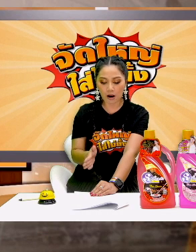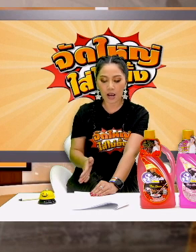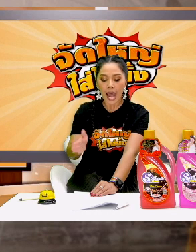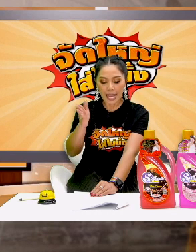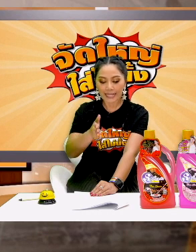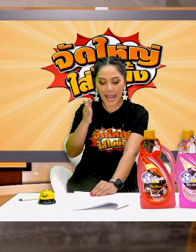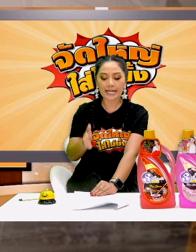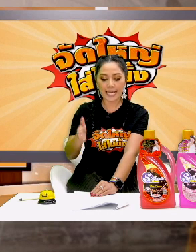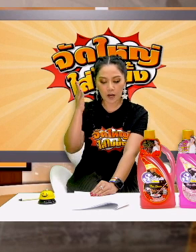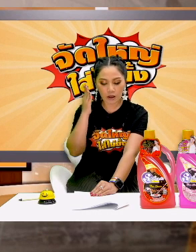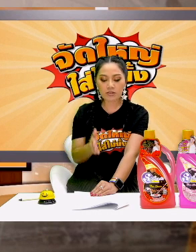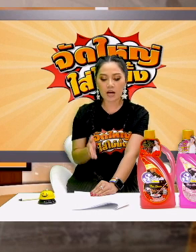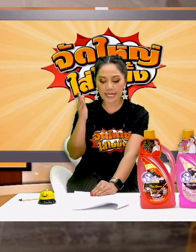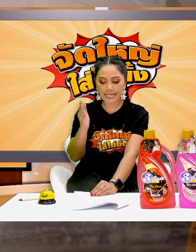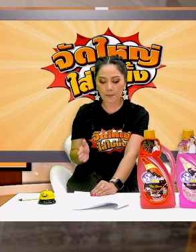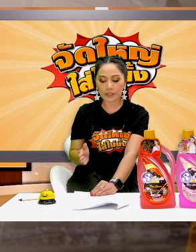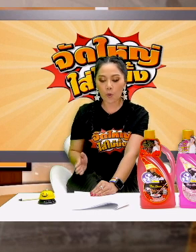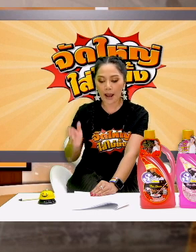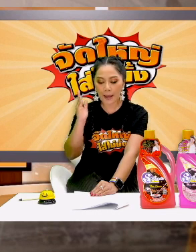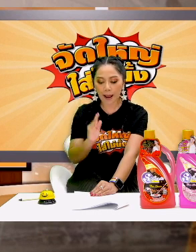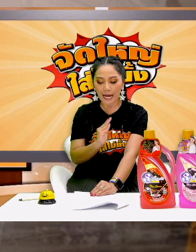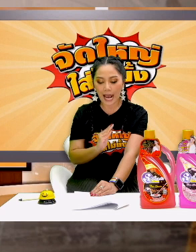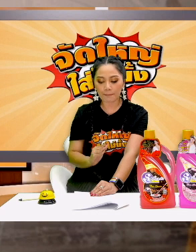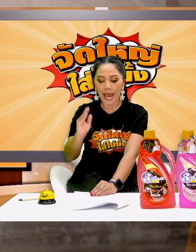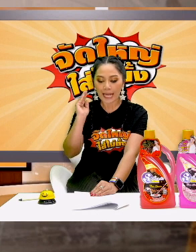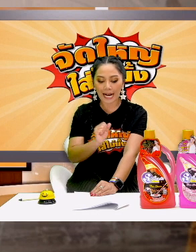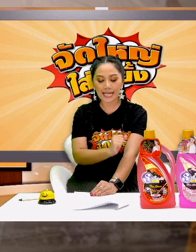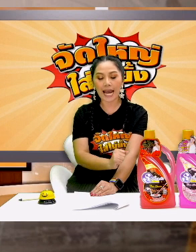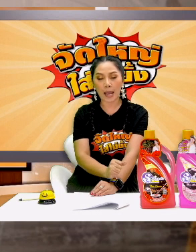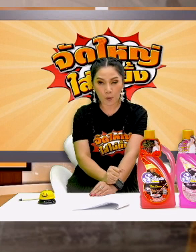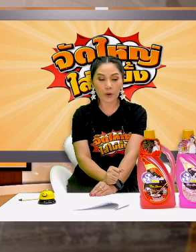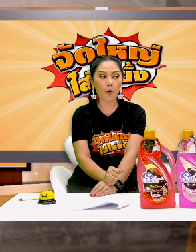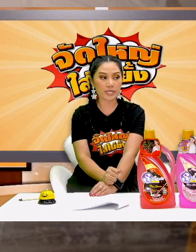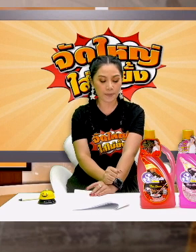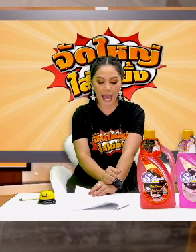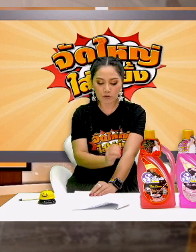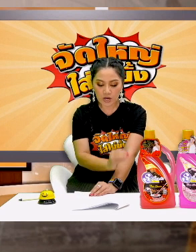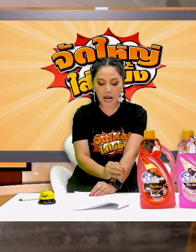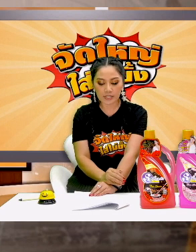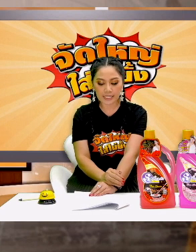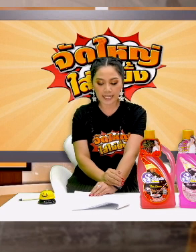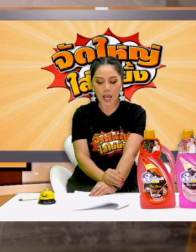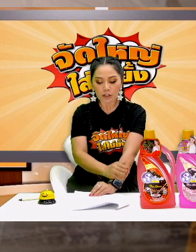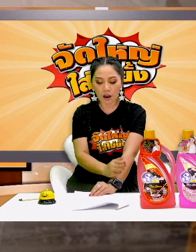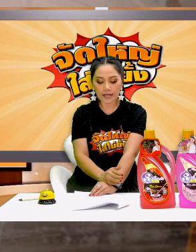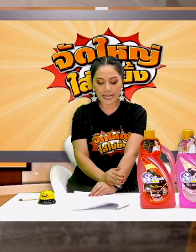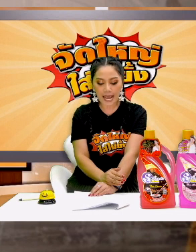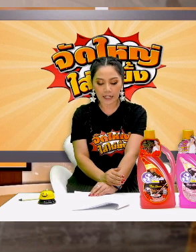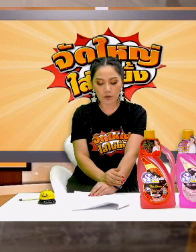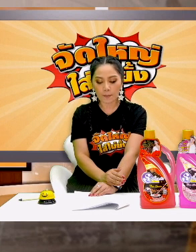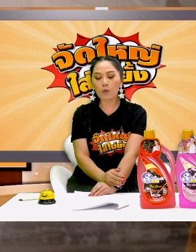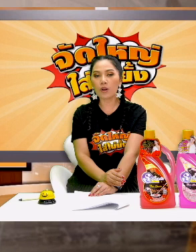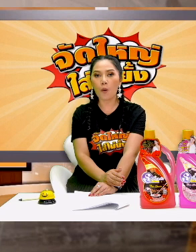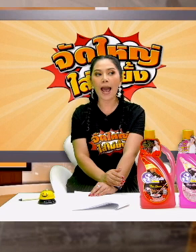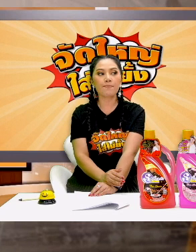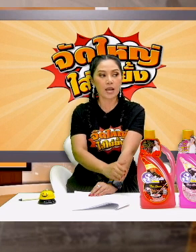ข้องและทั้งนี้ก็ต้องเชิญดีเจมะตูมมาให้ปากคำหลังจากหายป่วยโควิด-19 ซึ่งเอาจริงๆเนี่ยตอนนี้เนี่ยเร